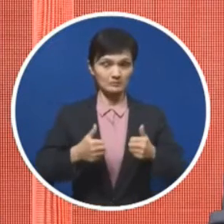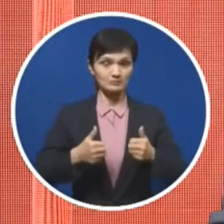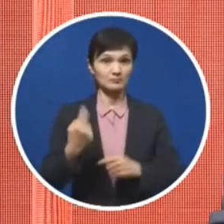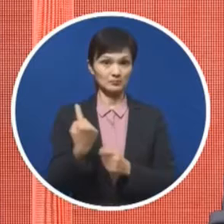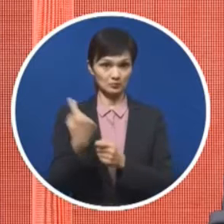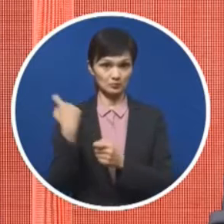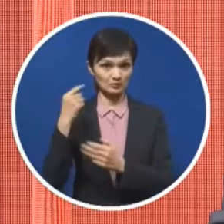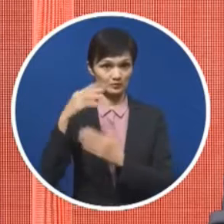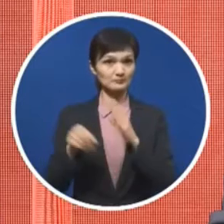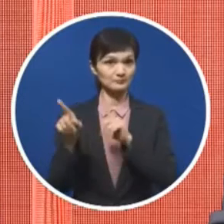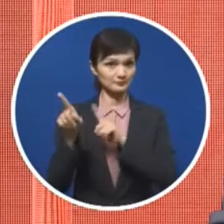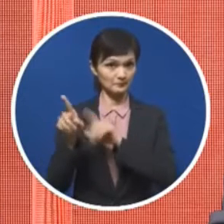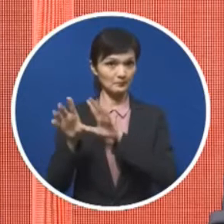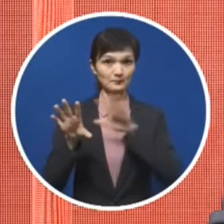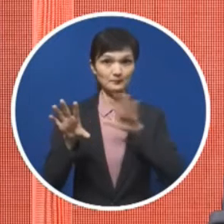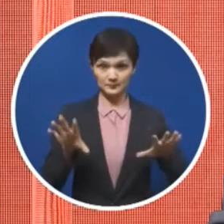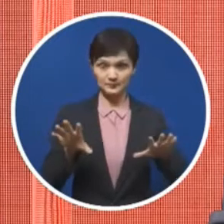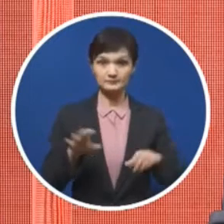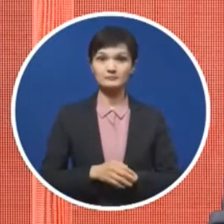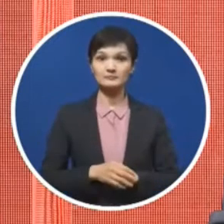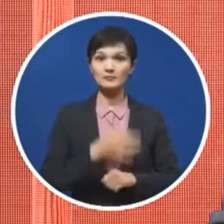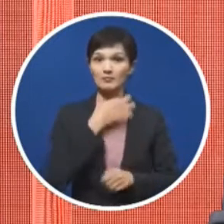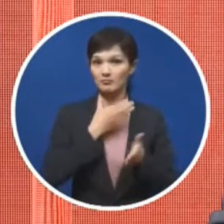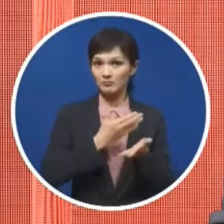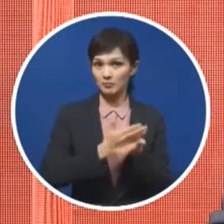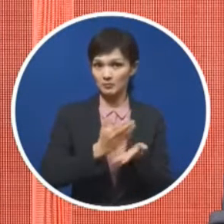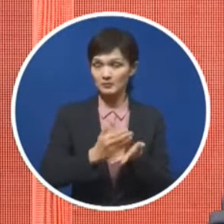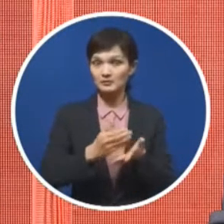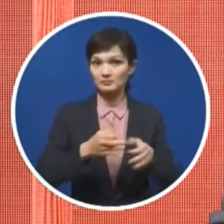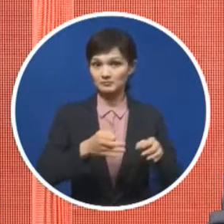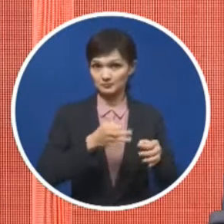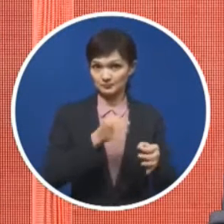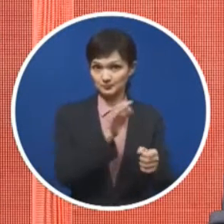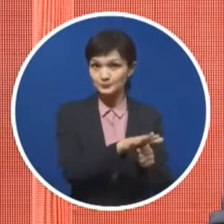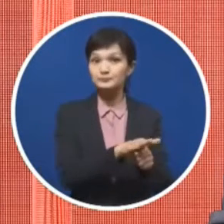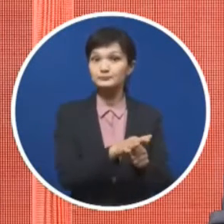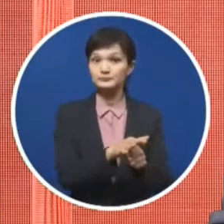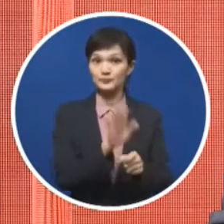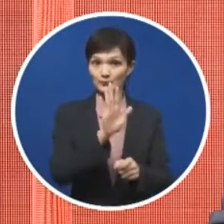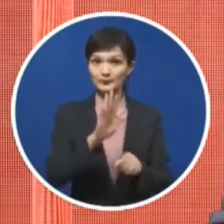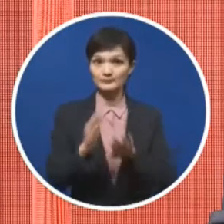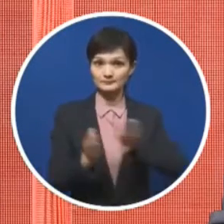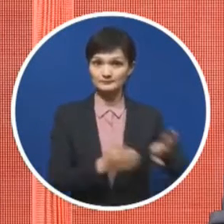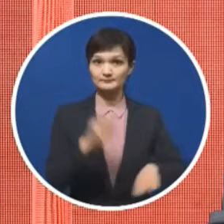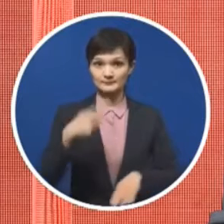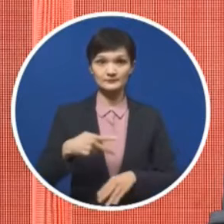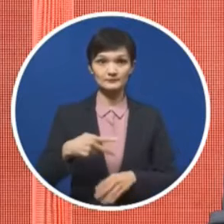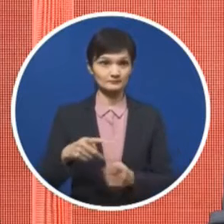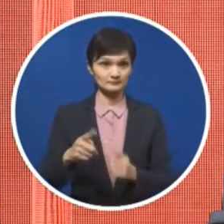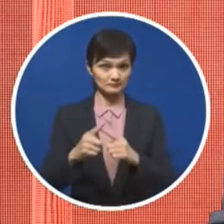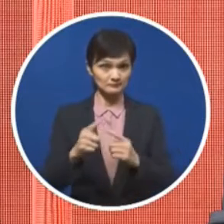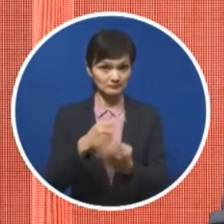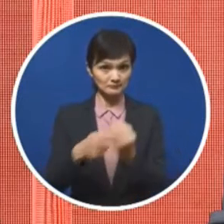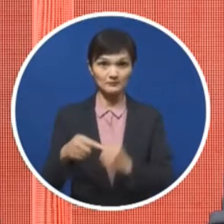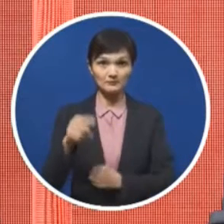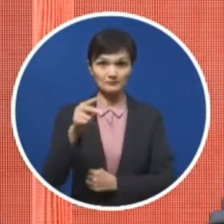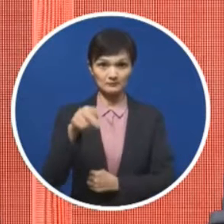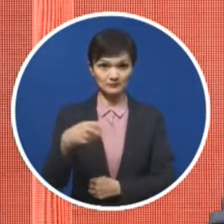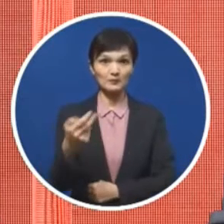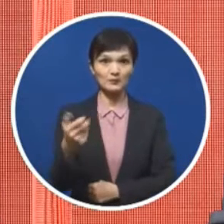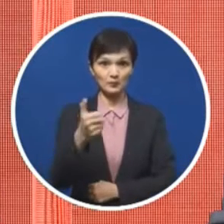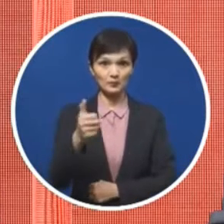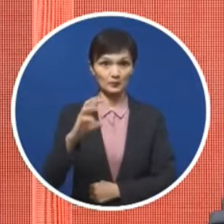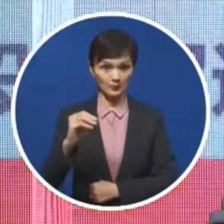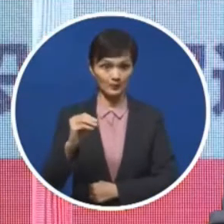进行相关纾困外，特别针对250万个国